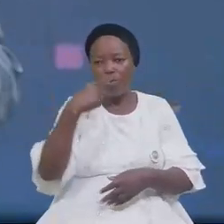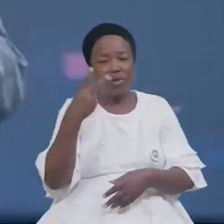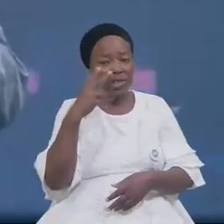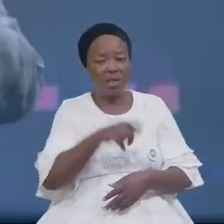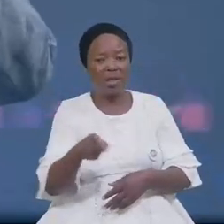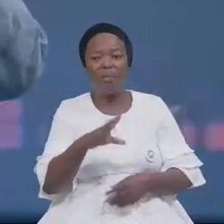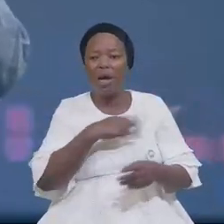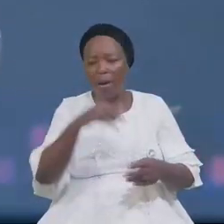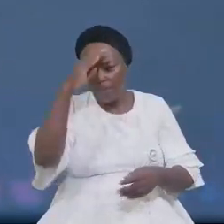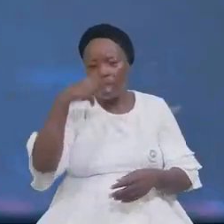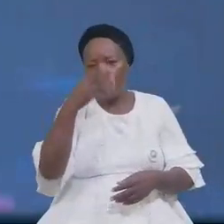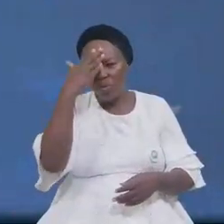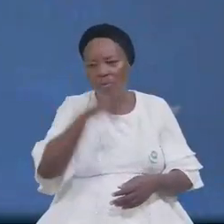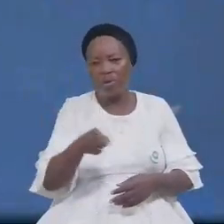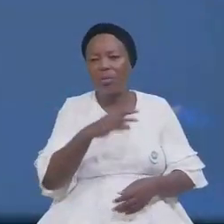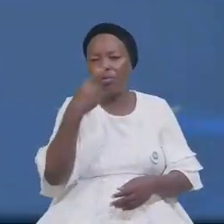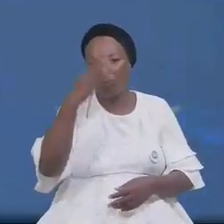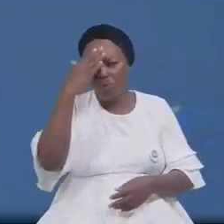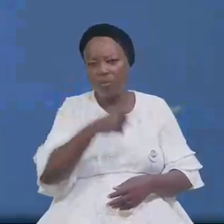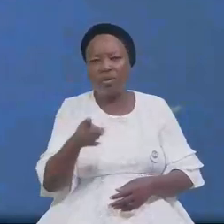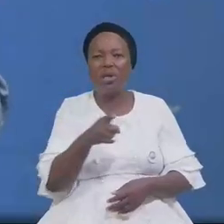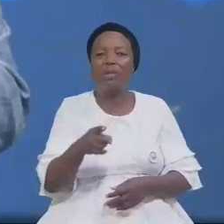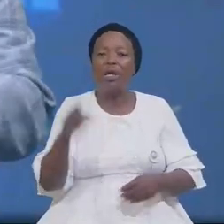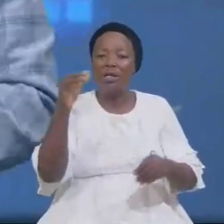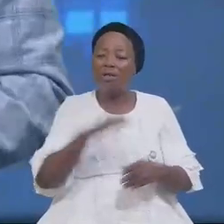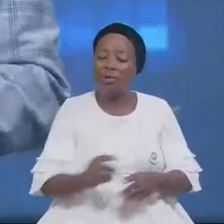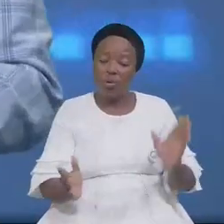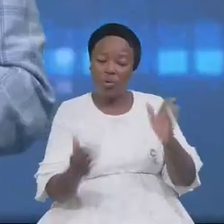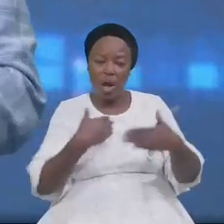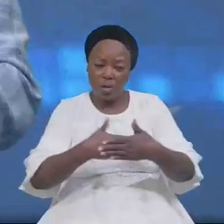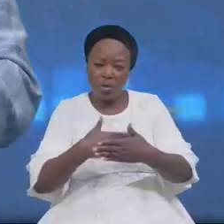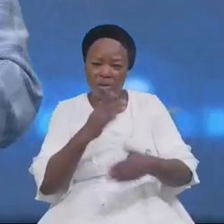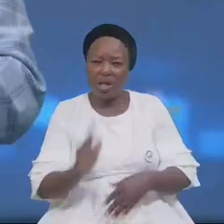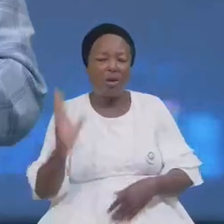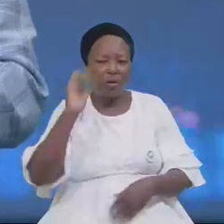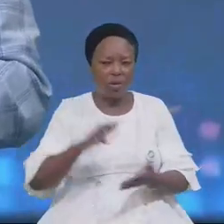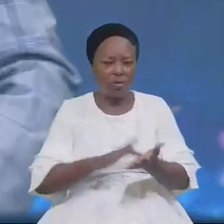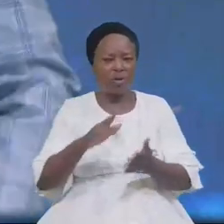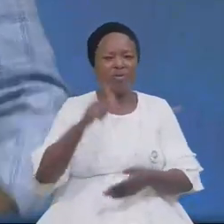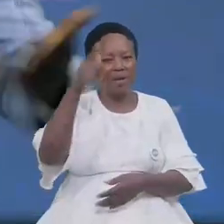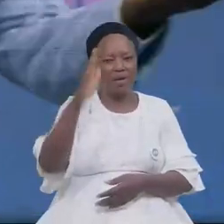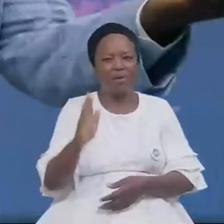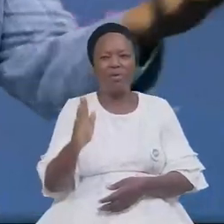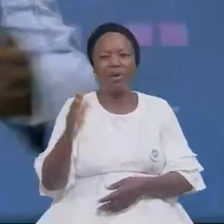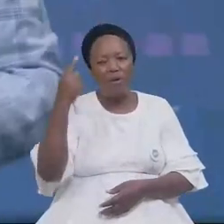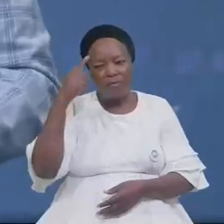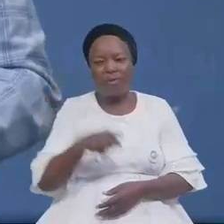les connaissent, les gens qui les connaissent intimement, glorifient Dieu pour eux.